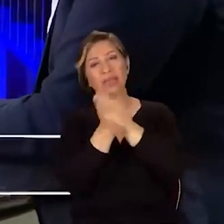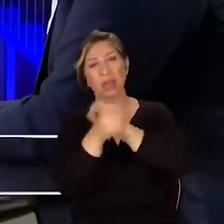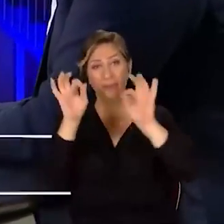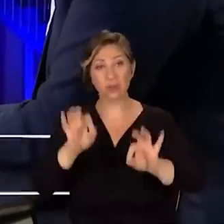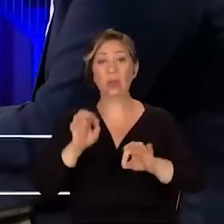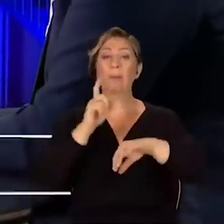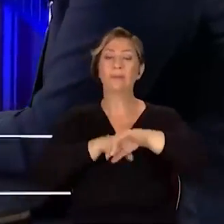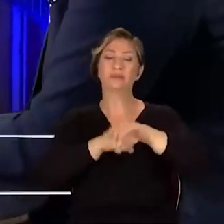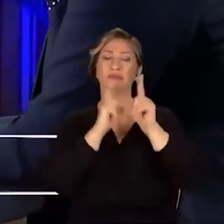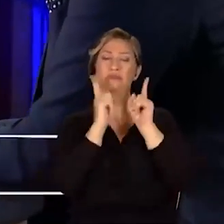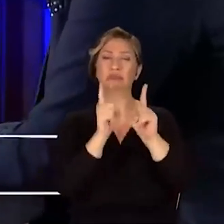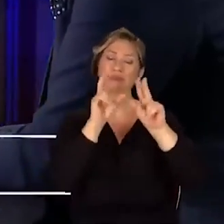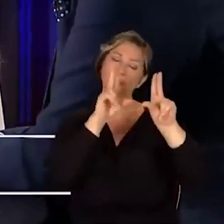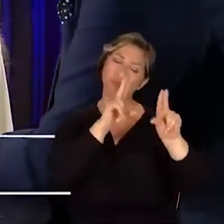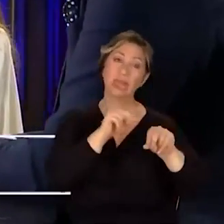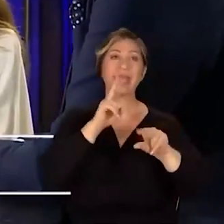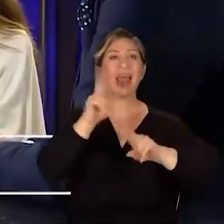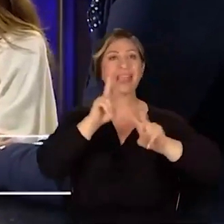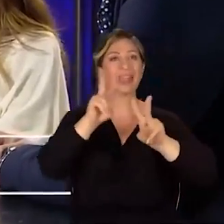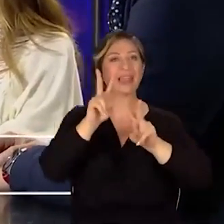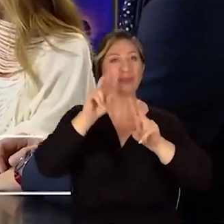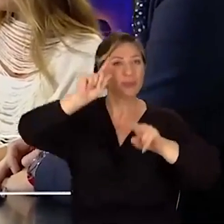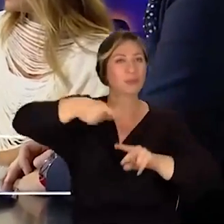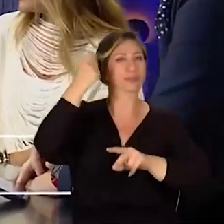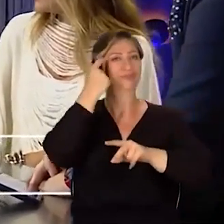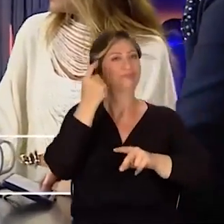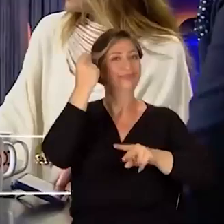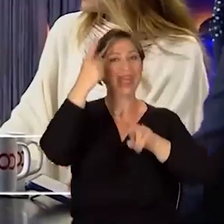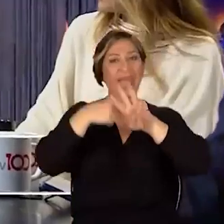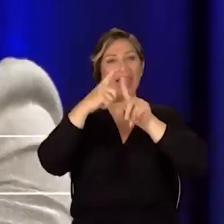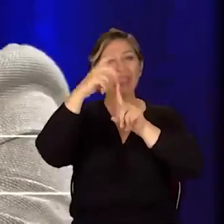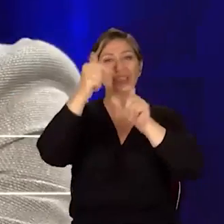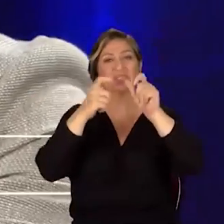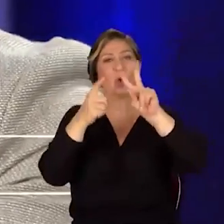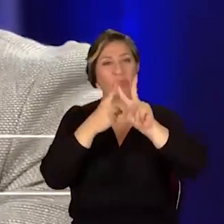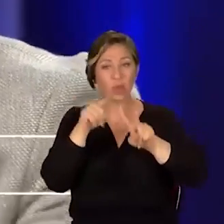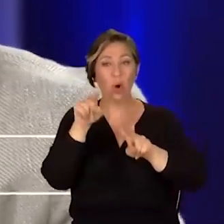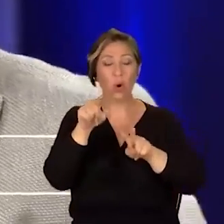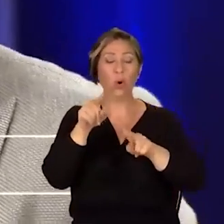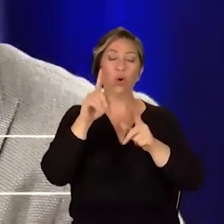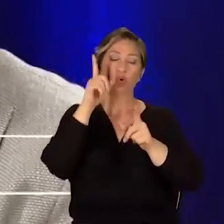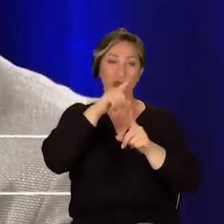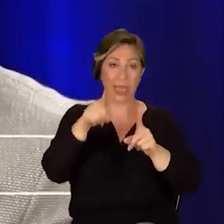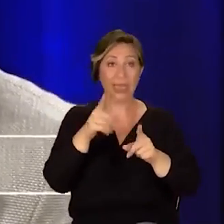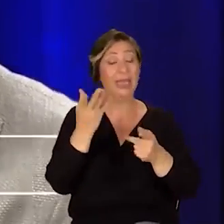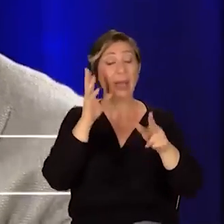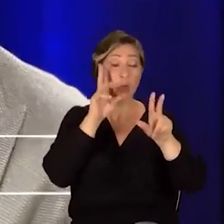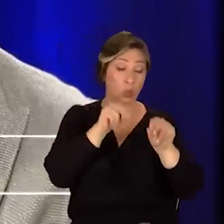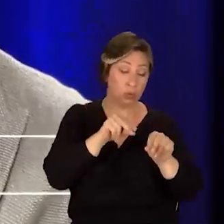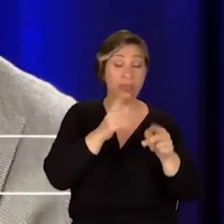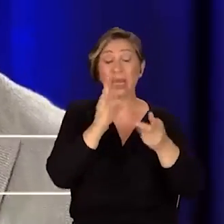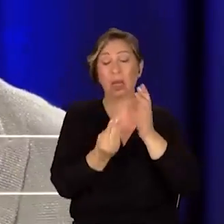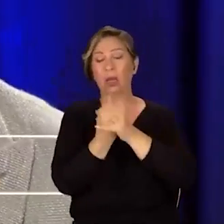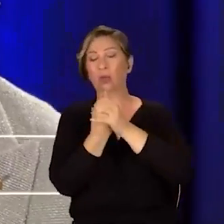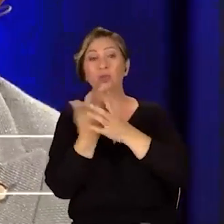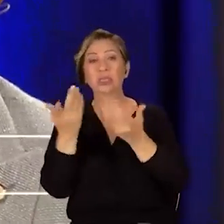saatlerde yatıyorsunuz. Edison'un elektriği bulmasıyla beraber çünkü beyni uyarıyor. Belli saatlerde kalkıyorsunuz. Çünkü niye kalkmanız lazım?